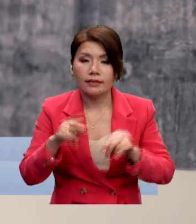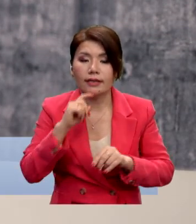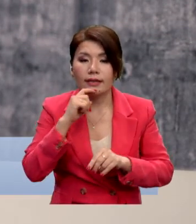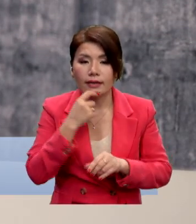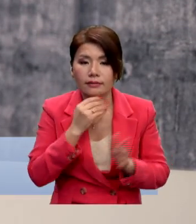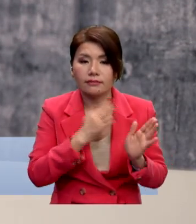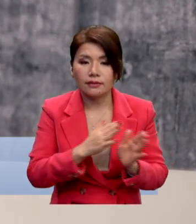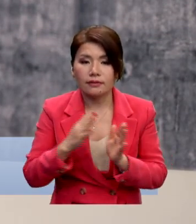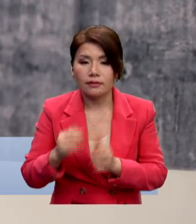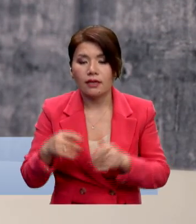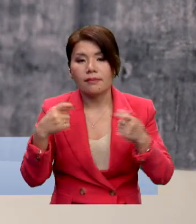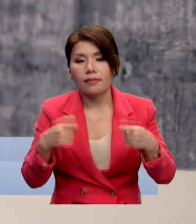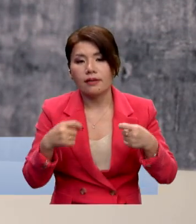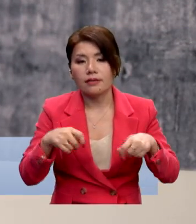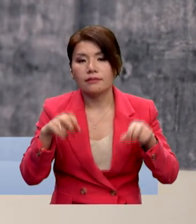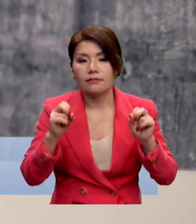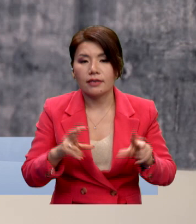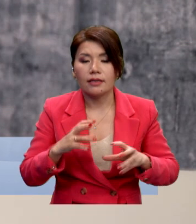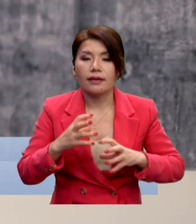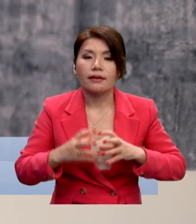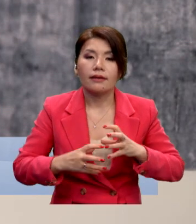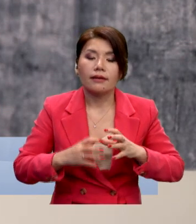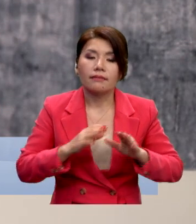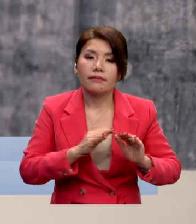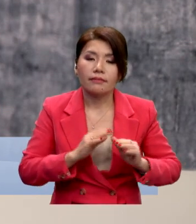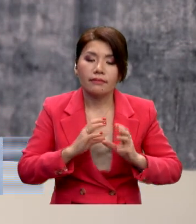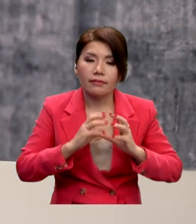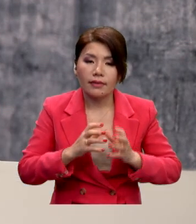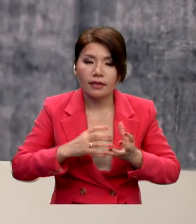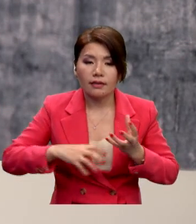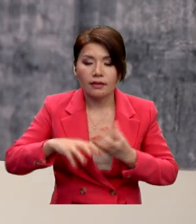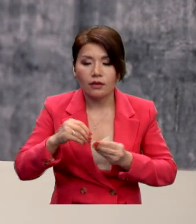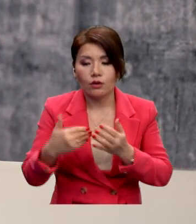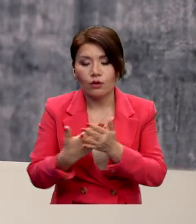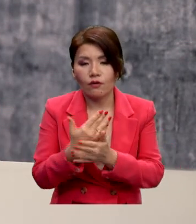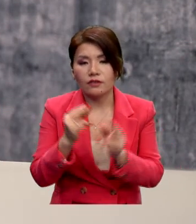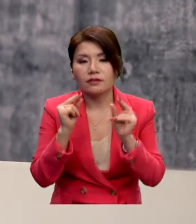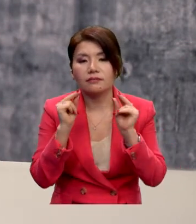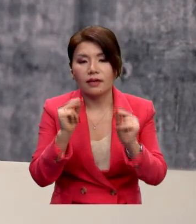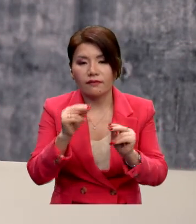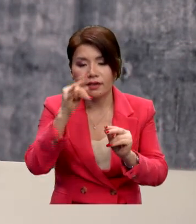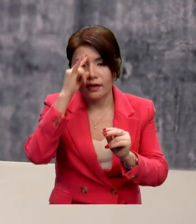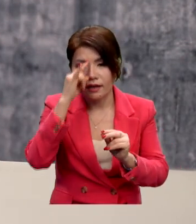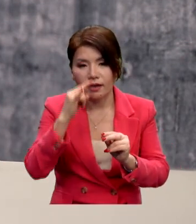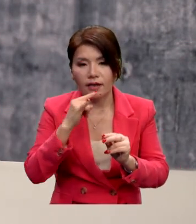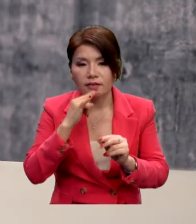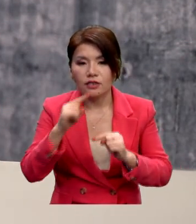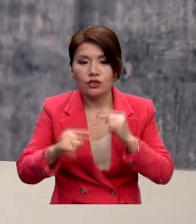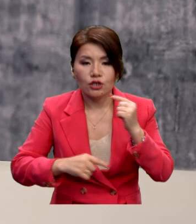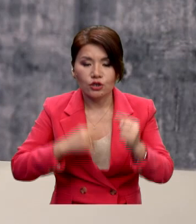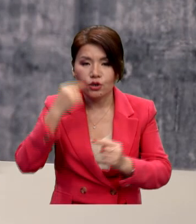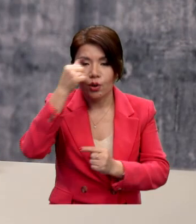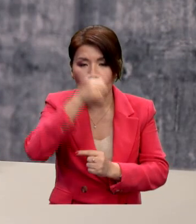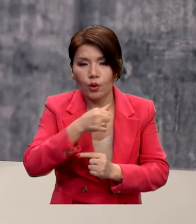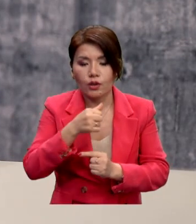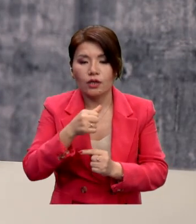экономическую стабильность, продовольственную безопасность, мирное небо и, наконец, новый справедливый Казахстан. Впрочем, следующий год